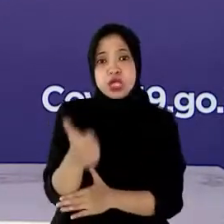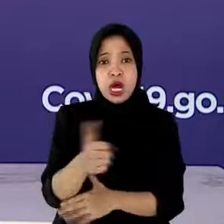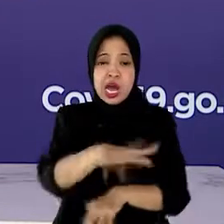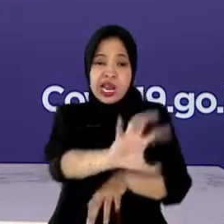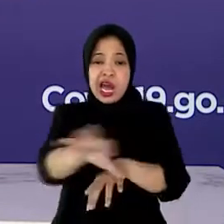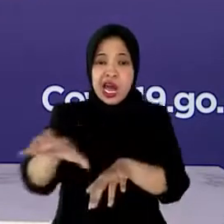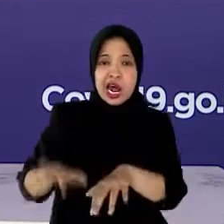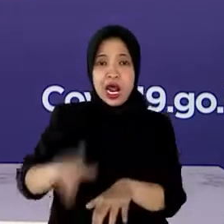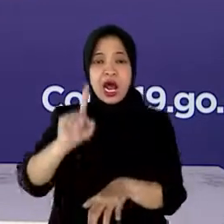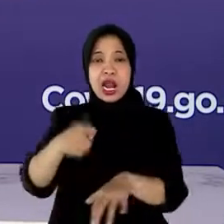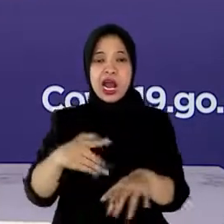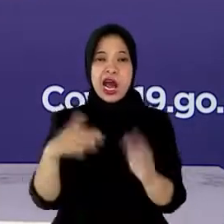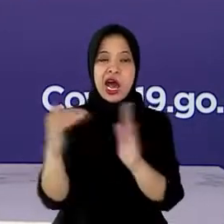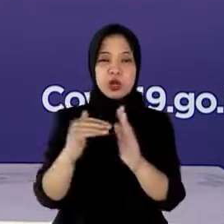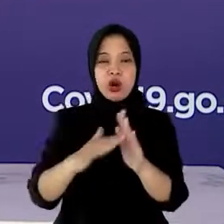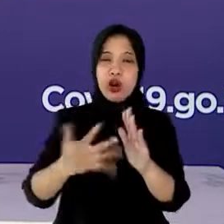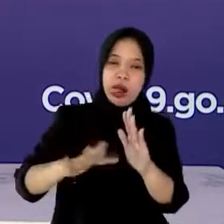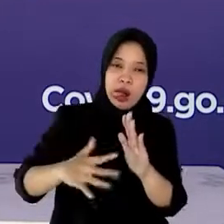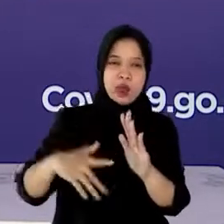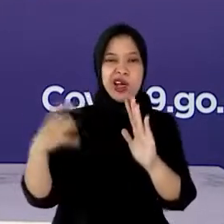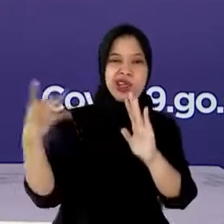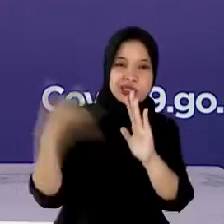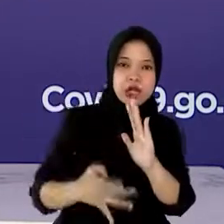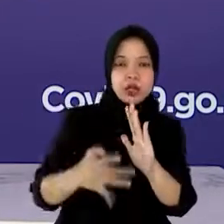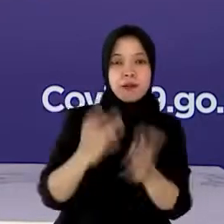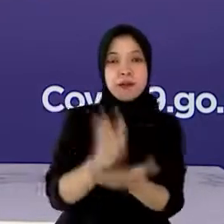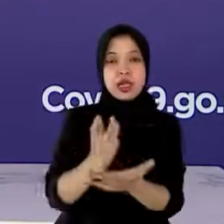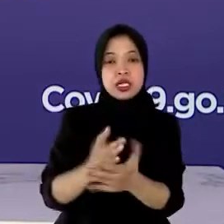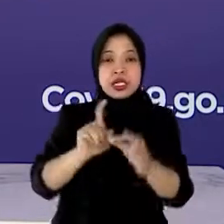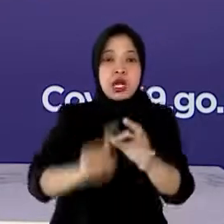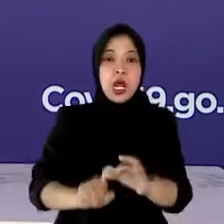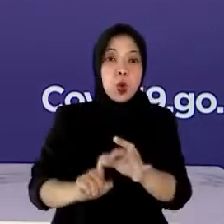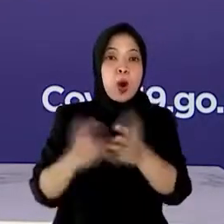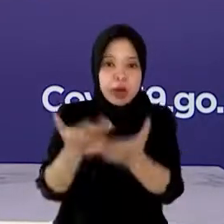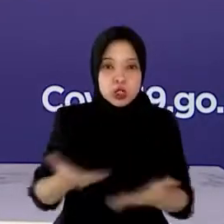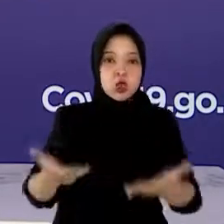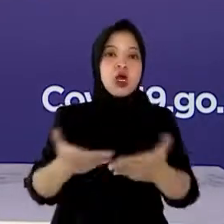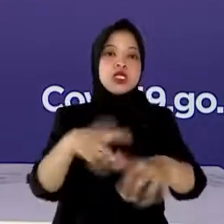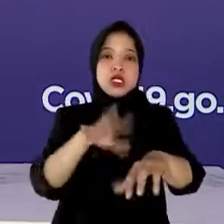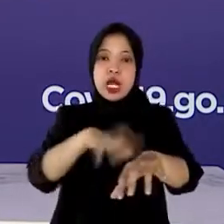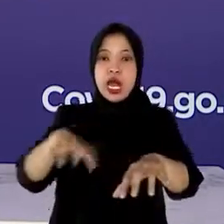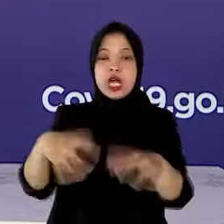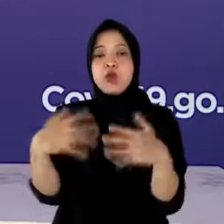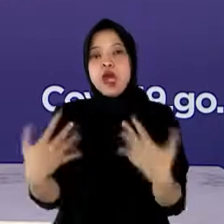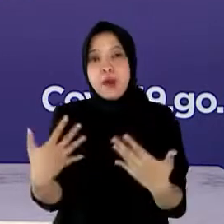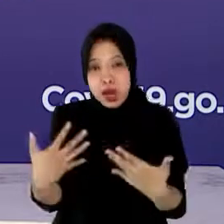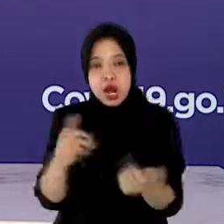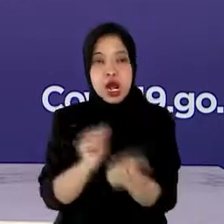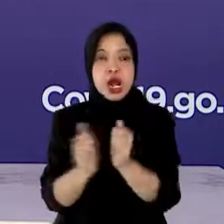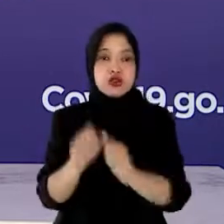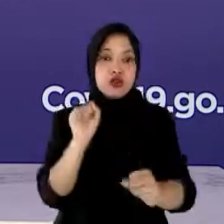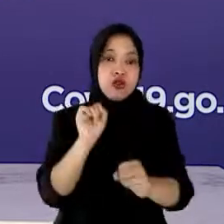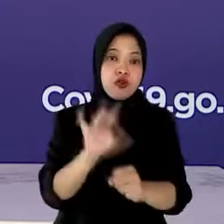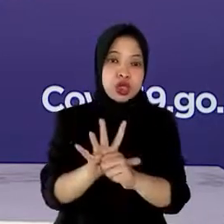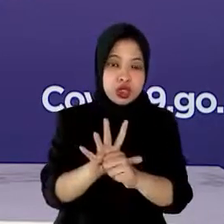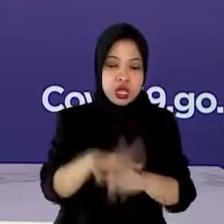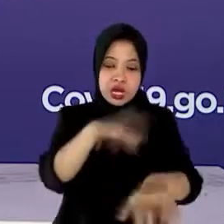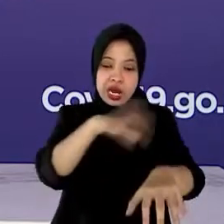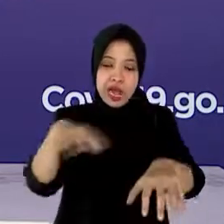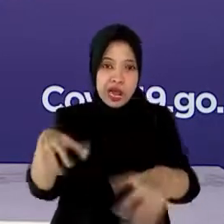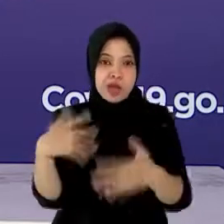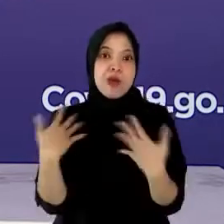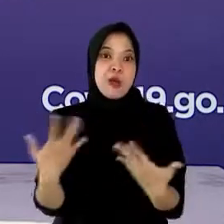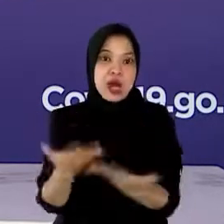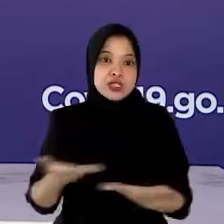tiap daerah akan diperlonggar atau diperketat pembatasannya sesuai dengan keadaan kasus ke v19 di masing-masing daerah